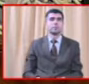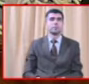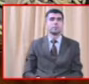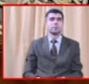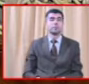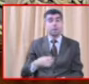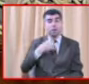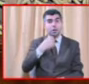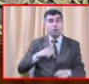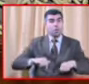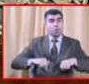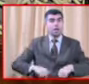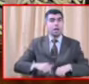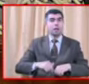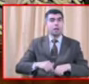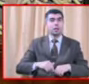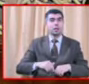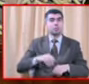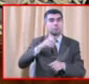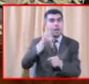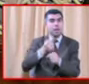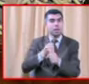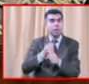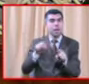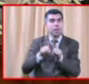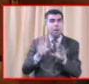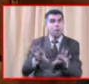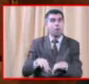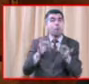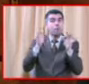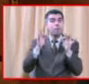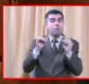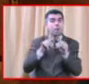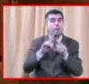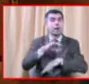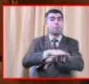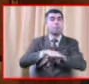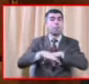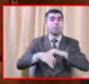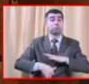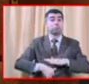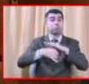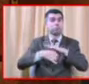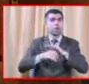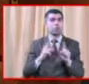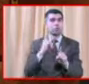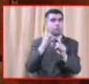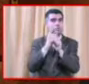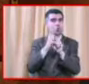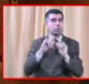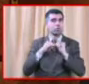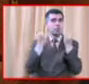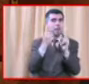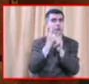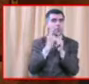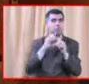أن الوزارة بصدد إصلاح الوكالة الوطنية لإنعاش التشغيل والكفاءات باش تشتغل حسب مقاييس